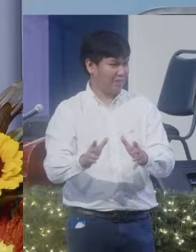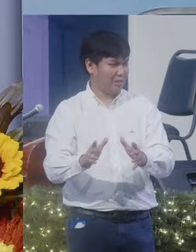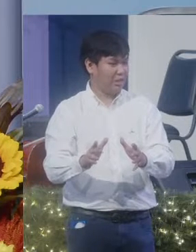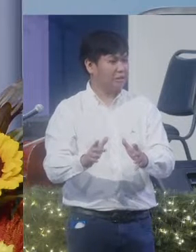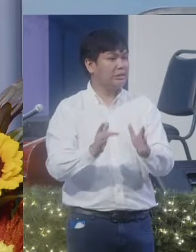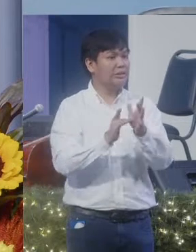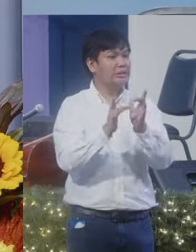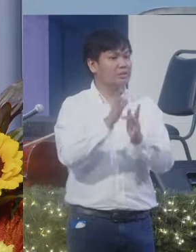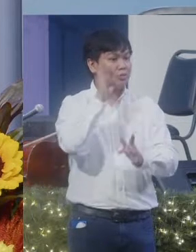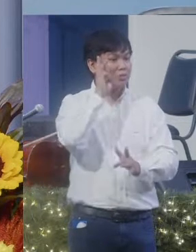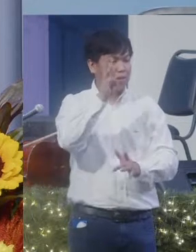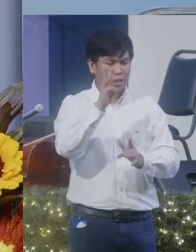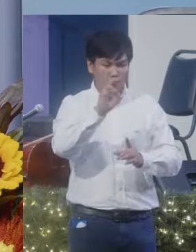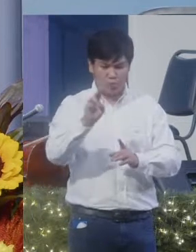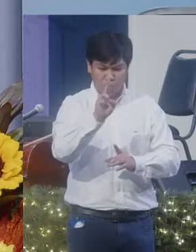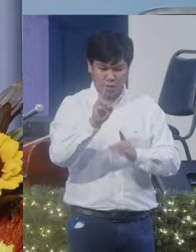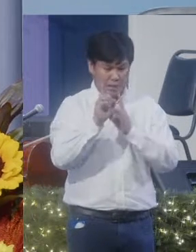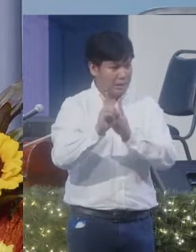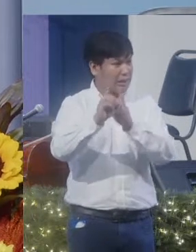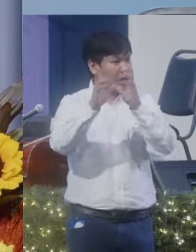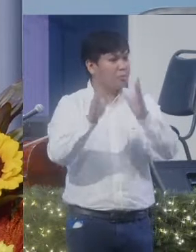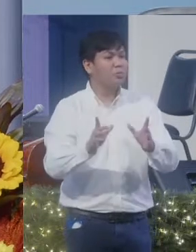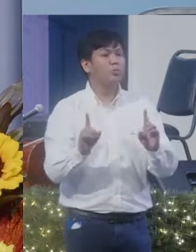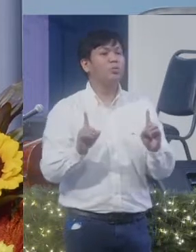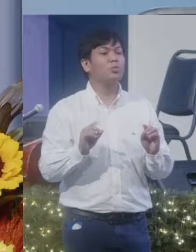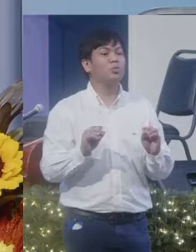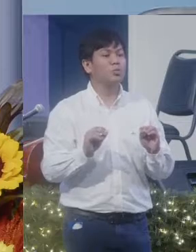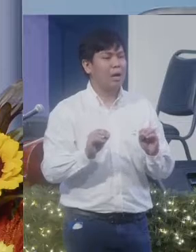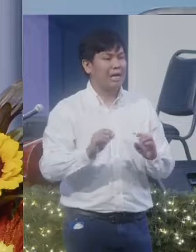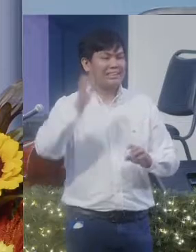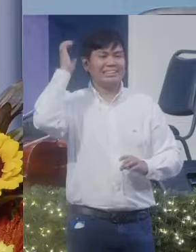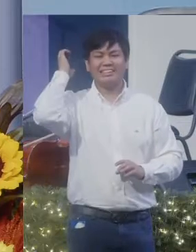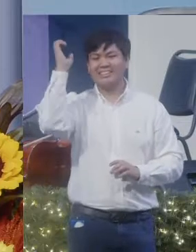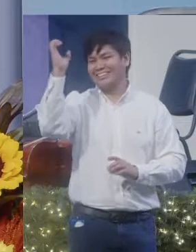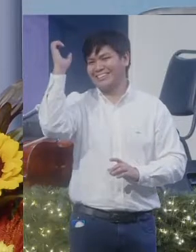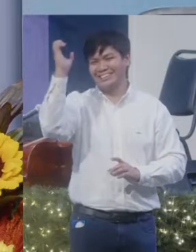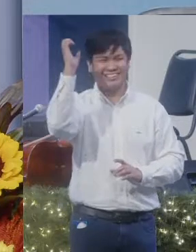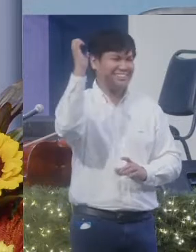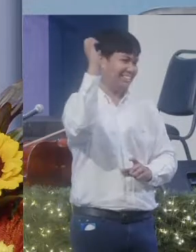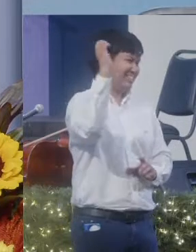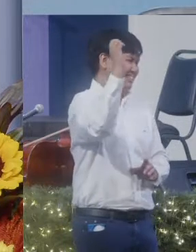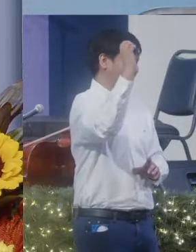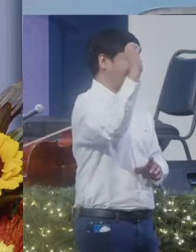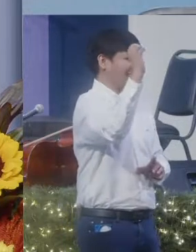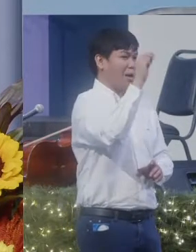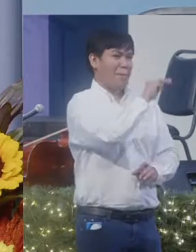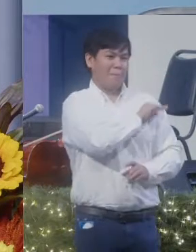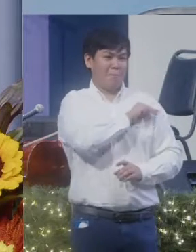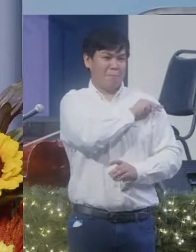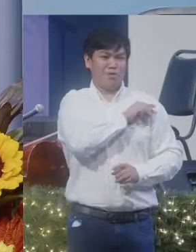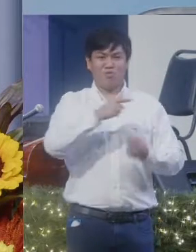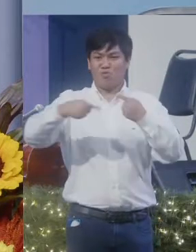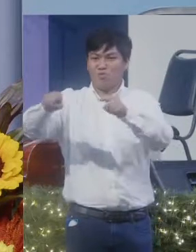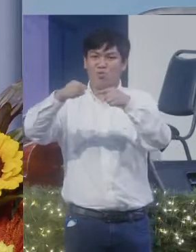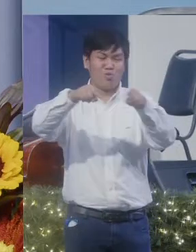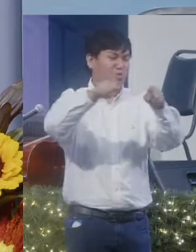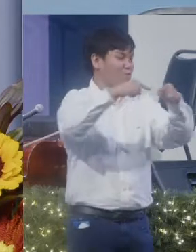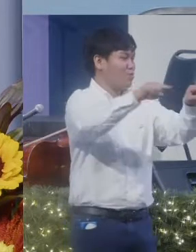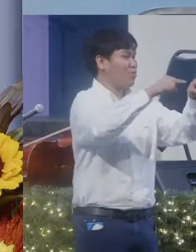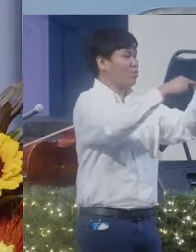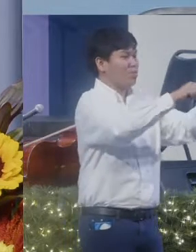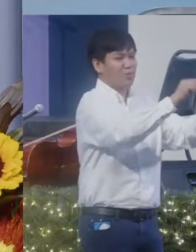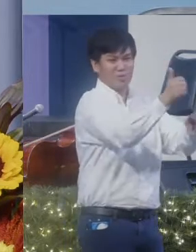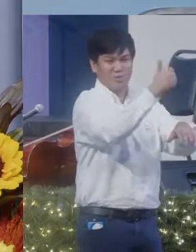Nagagamitin niya upang ipahayag ang ebanghelyo at tawagin naman ang lahat ng kanyang